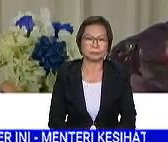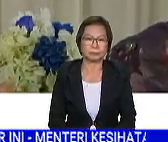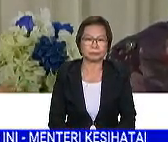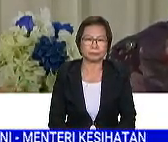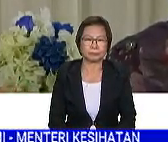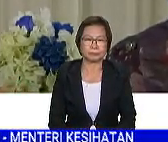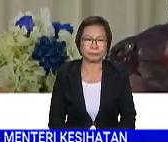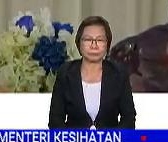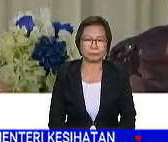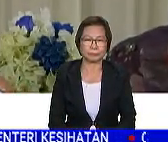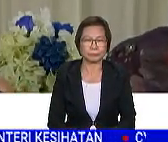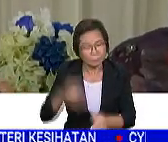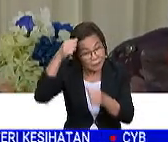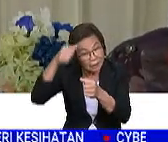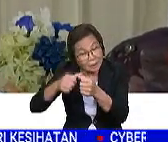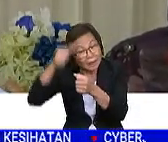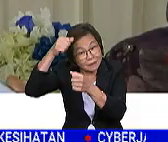orang teringatlah kan